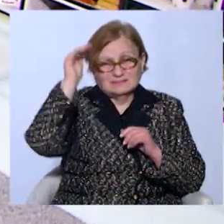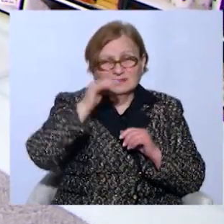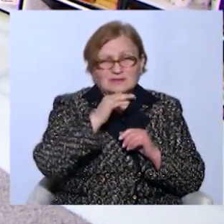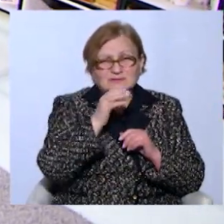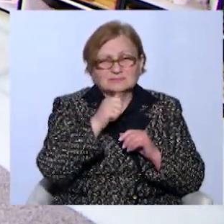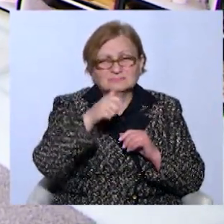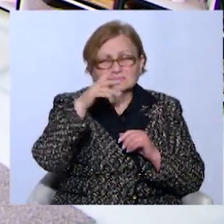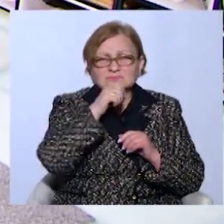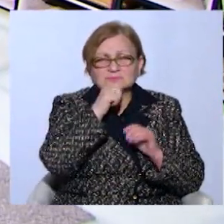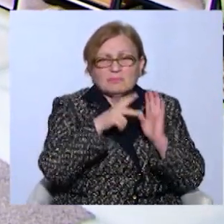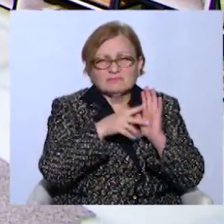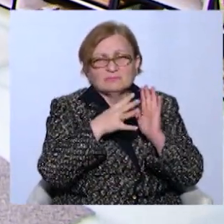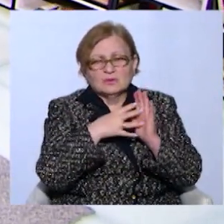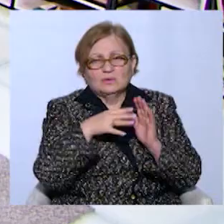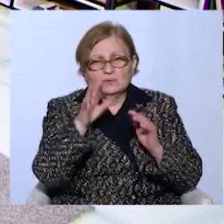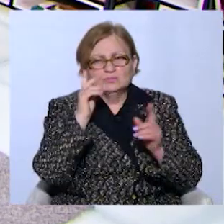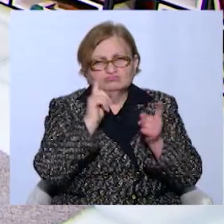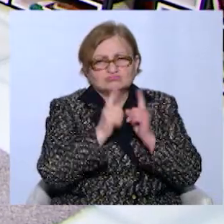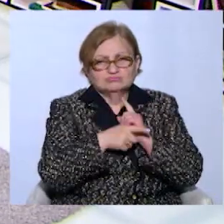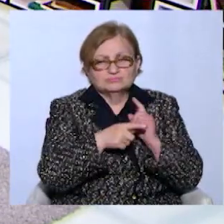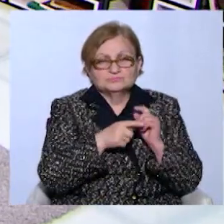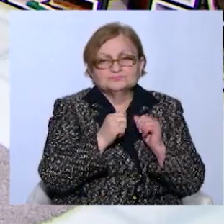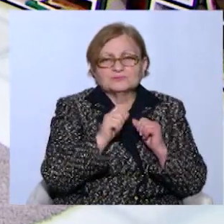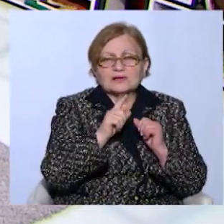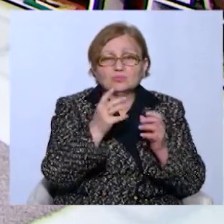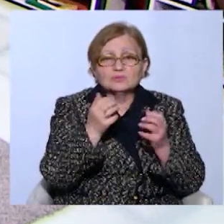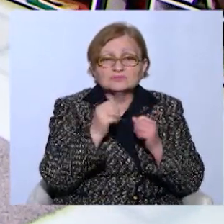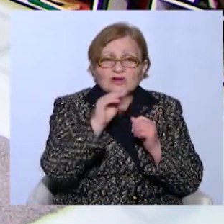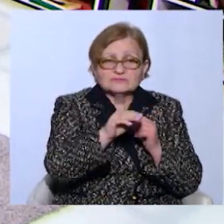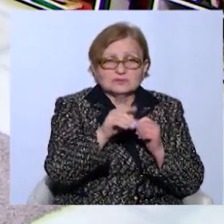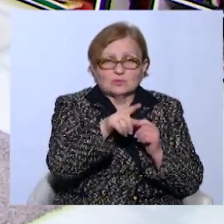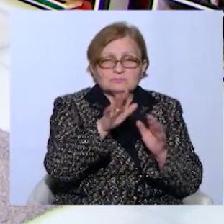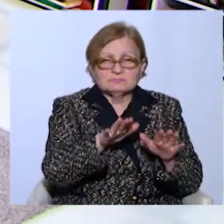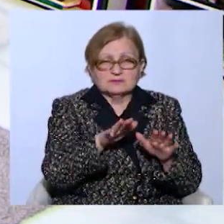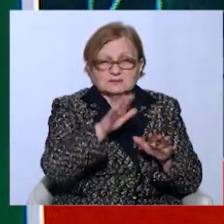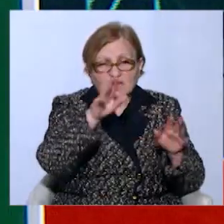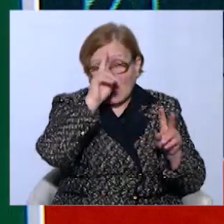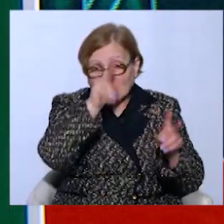რას ვამბობ. რა უნდა ჩავწერო X-ის ნაგვერად, რომ მივიღო სწორი ტოლობა?